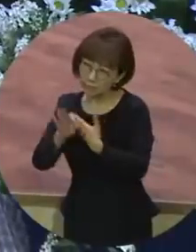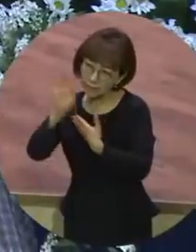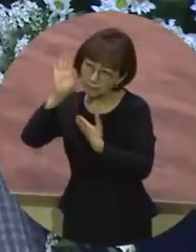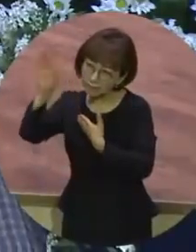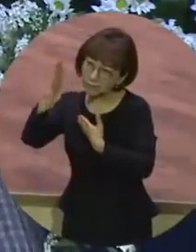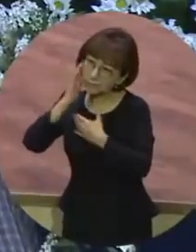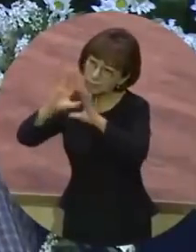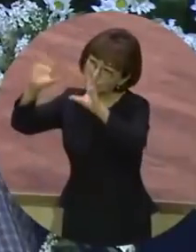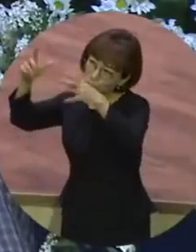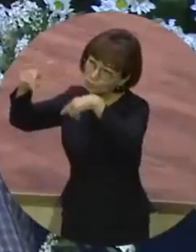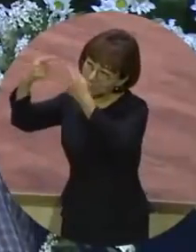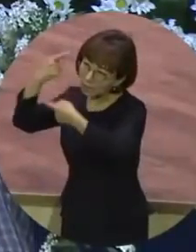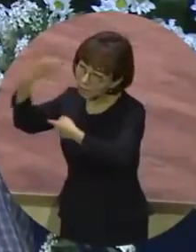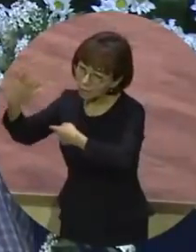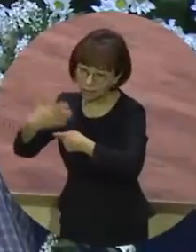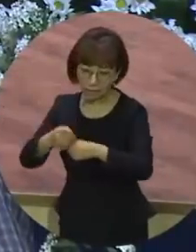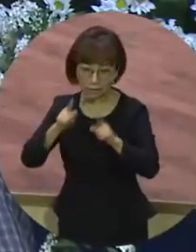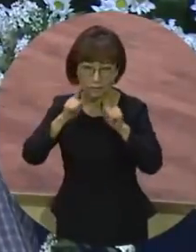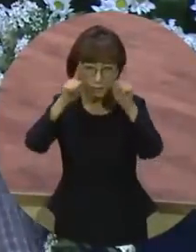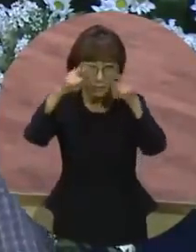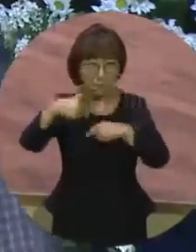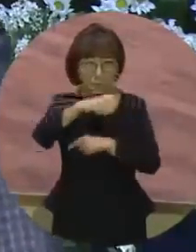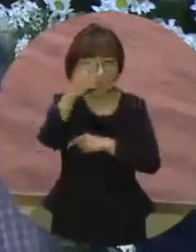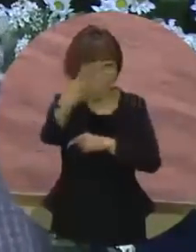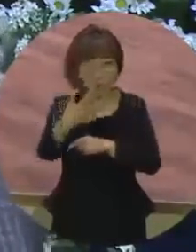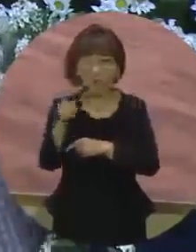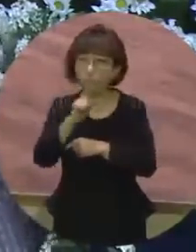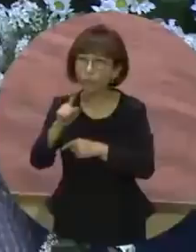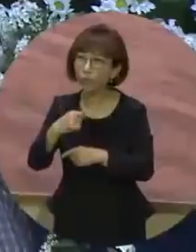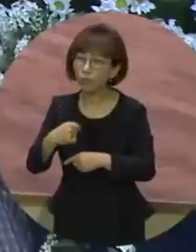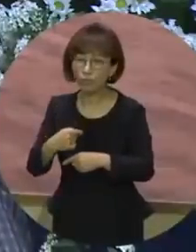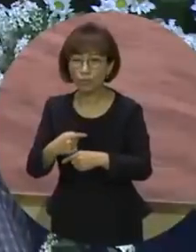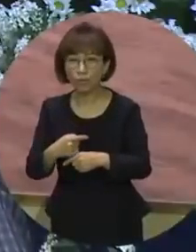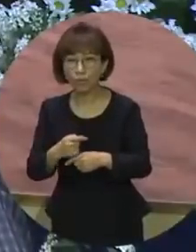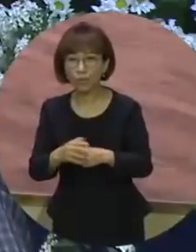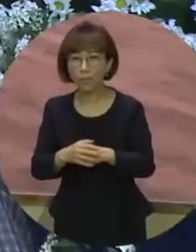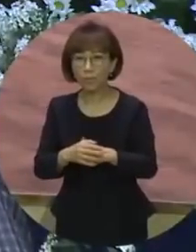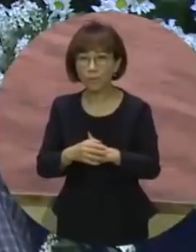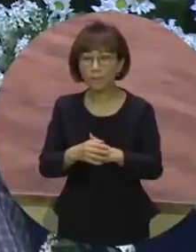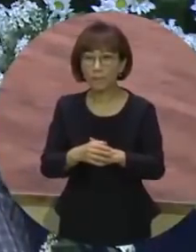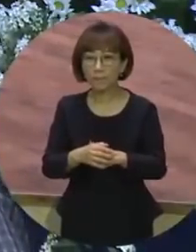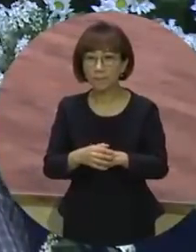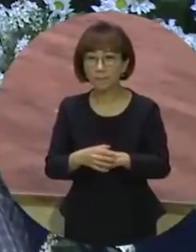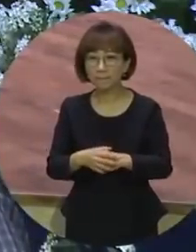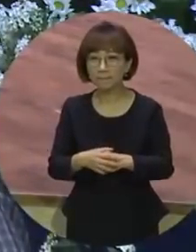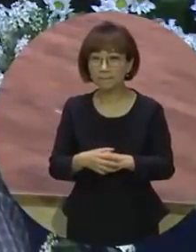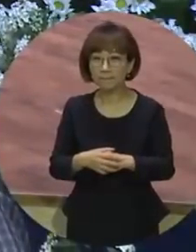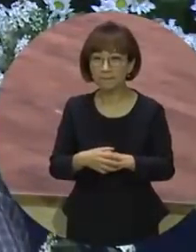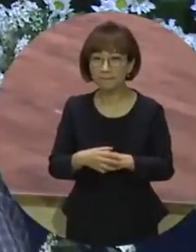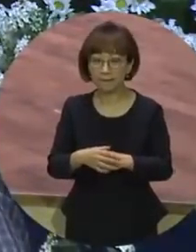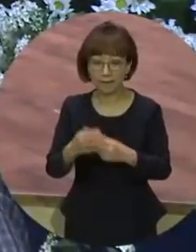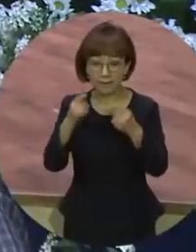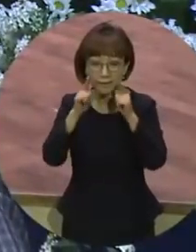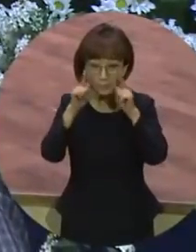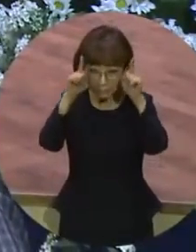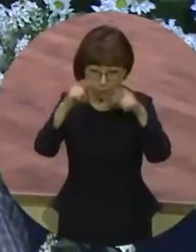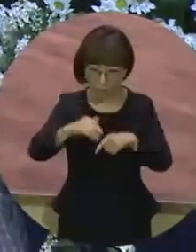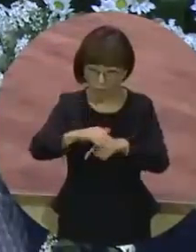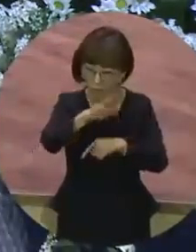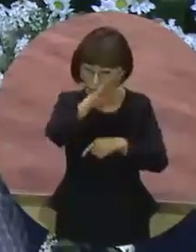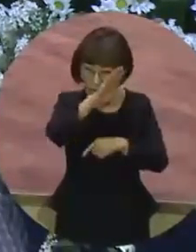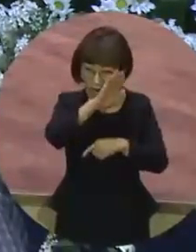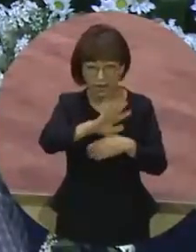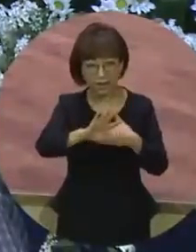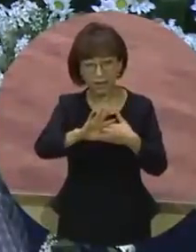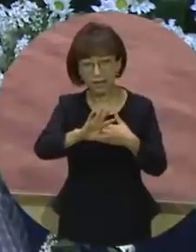천국 갈 거면 걱정할 필요 없다. 지옥 가는데 지옥 가는 사람이 걱정할 필요가 뭐 있냐. 지옥